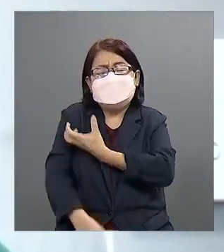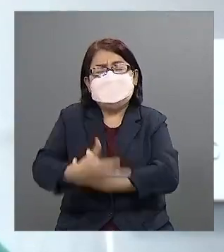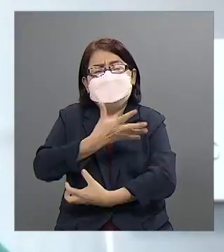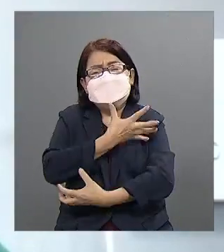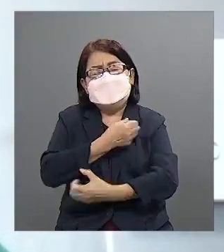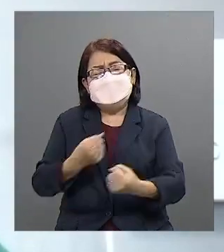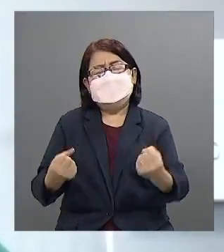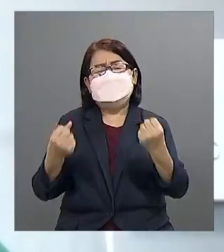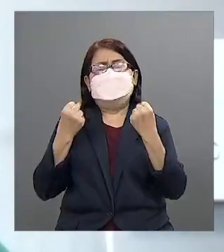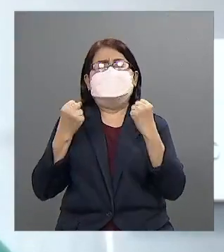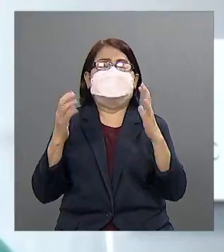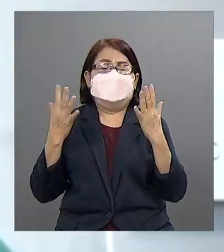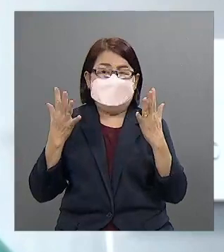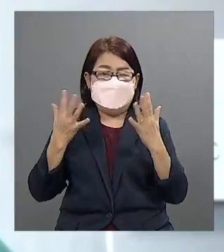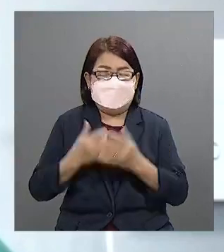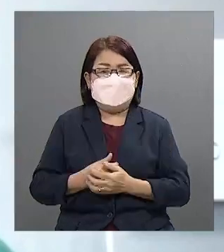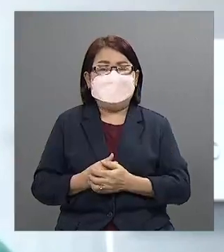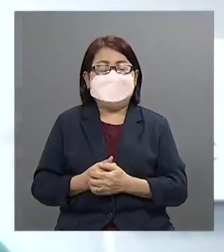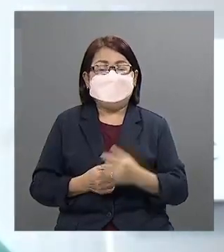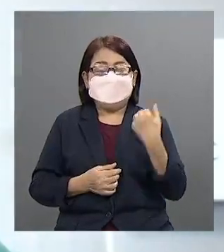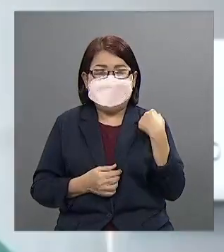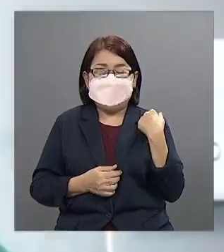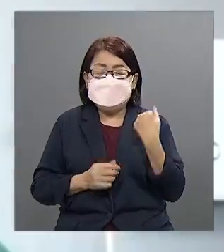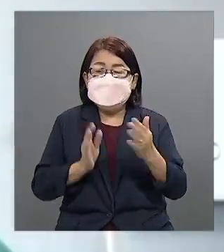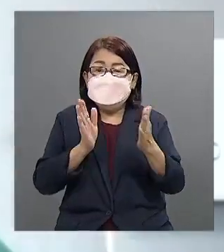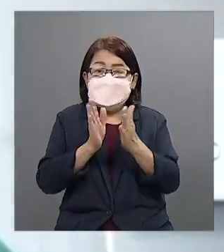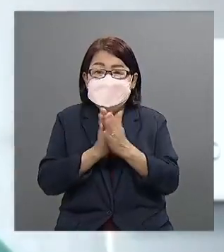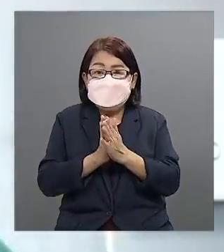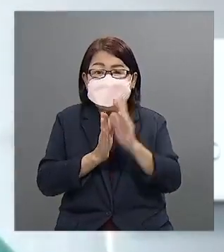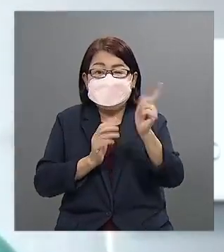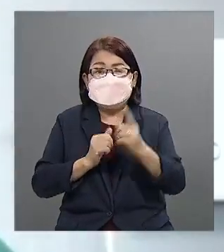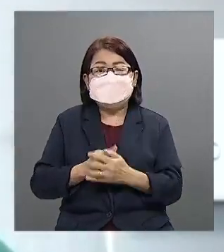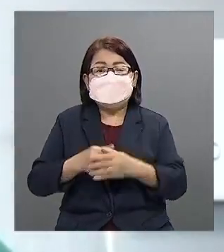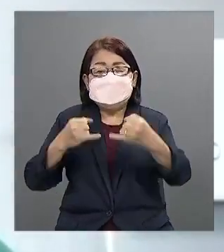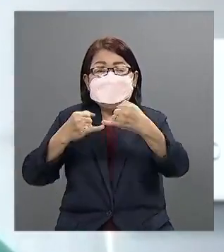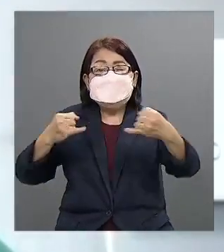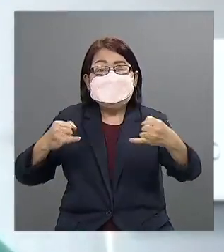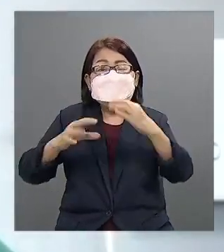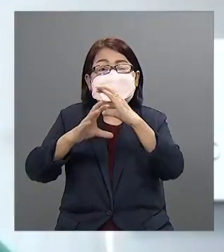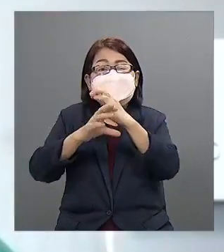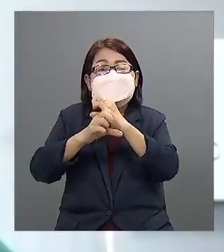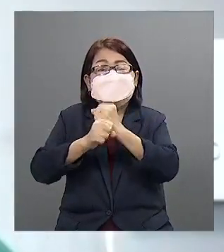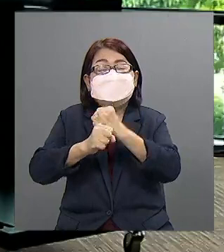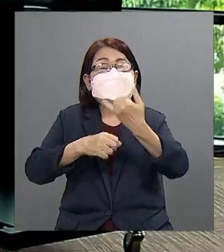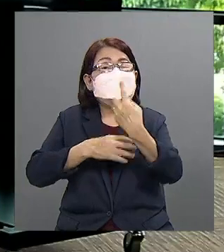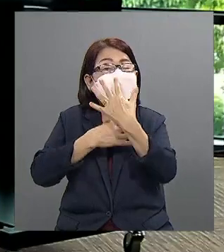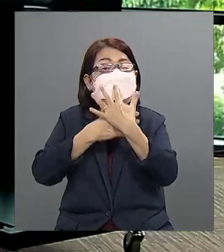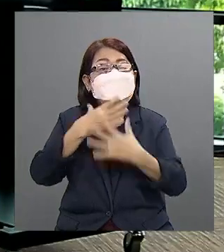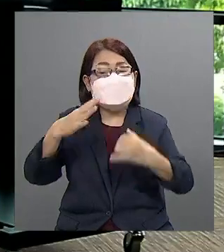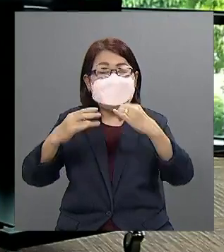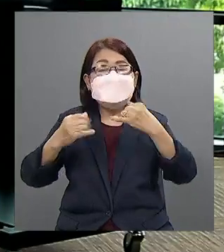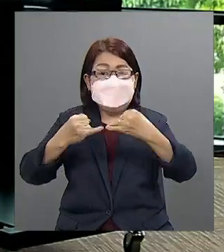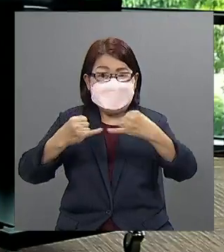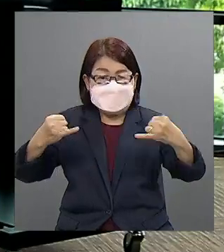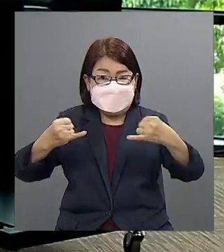หรือว่ามีเรื่องของหลอดเลือดต่างๆนะคะที่อาจจะมีหลอดเลือดอักเสบหรือถ้า